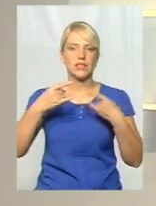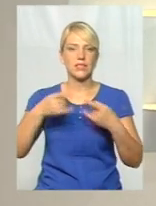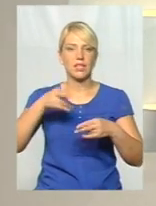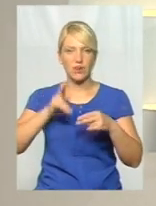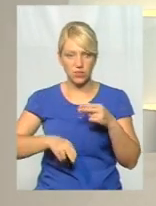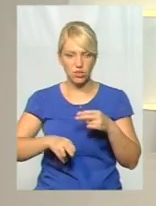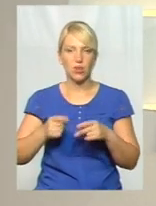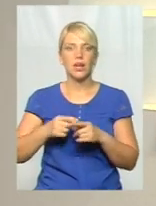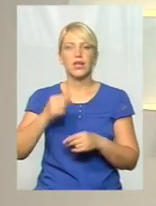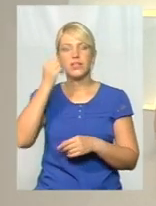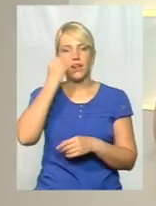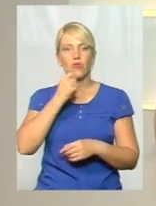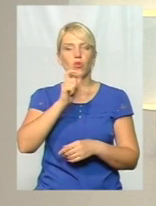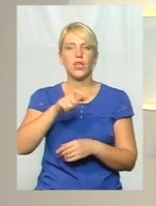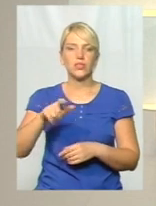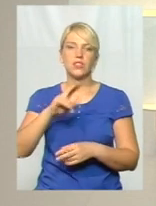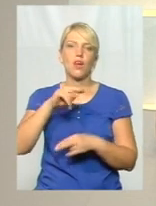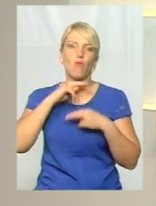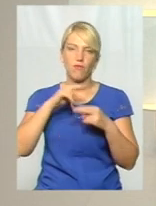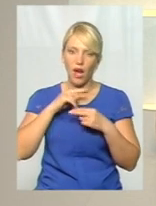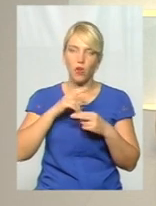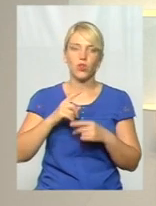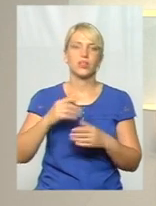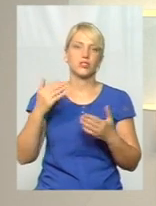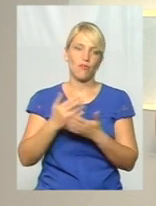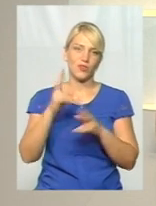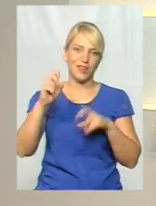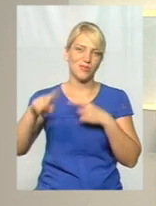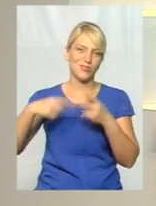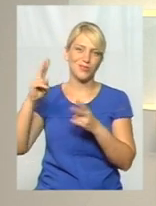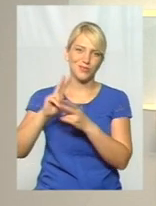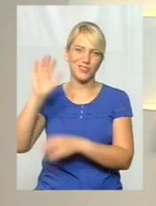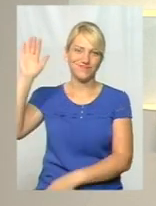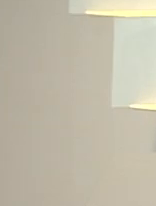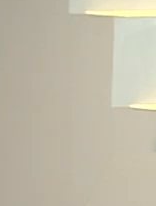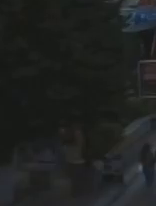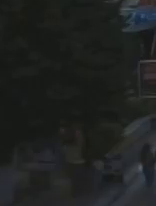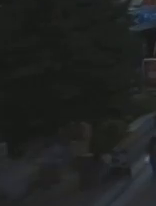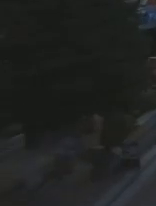вичерпано. Глядачам дякую за увагу. І з новою темою зустрінемось уже завтра.